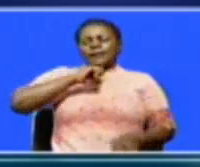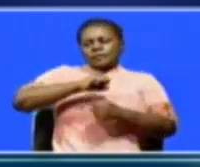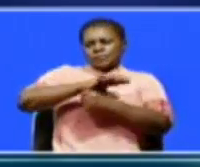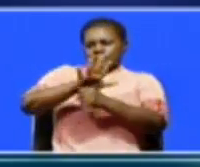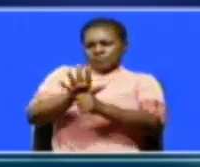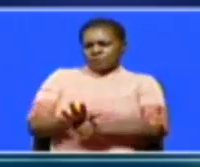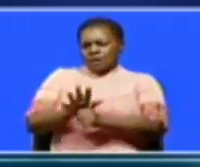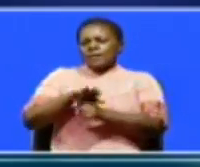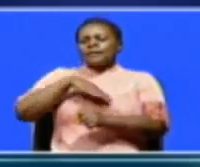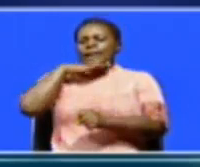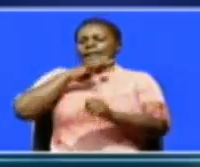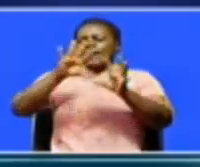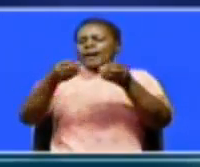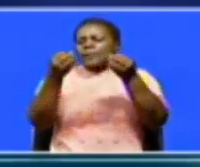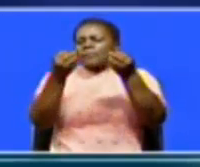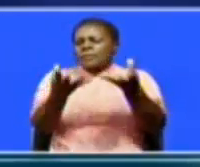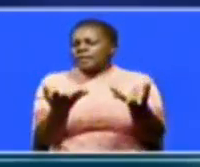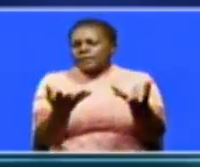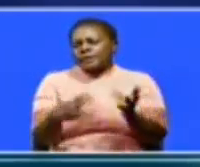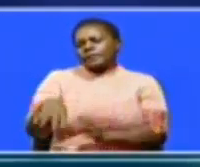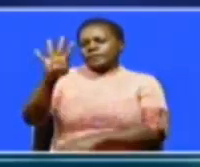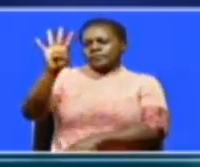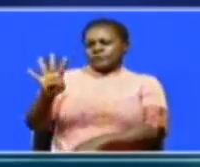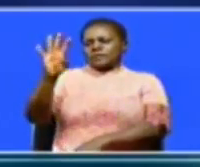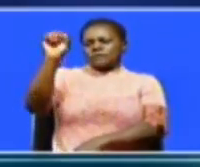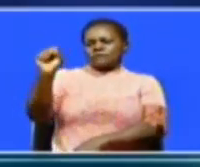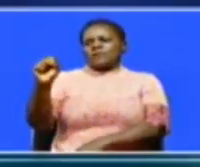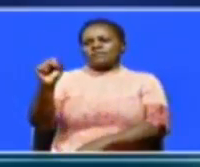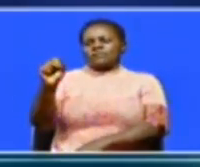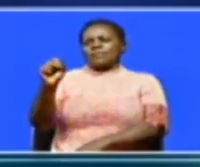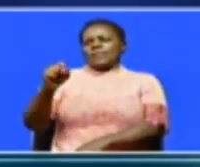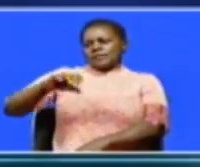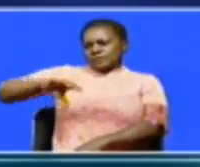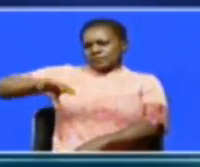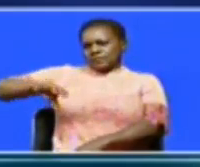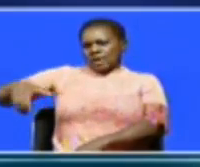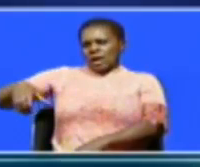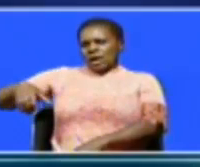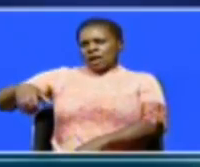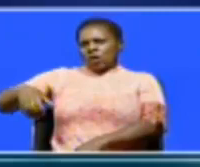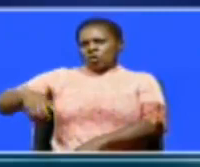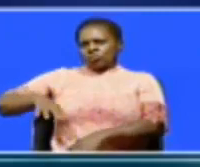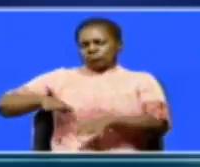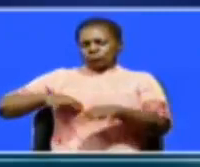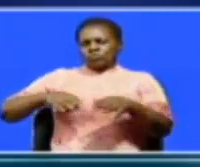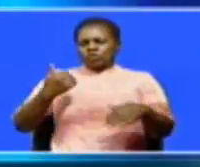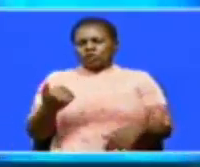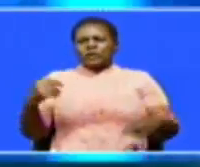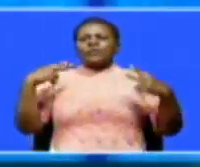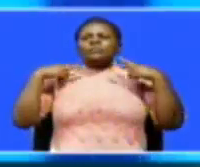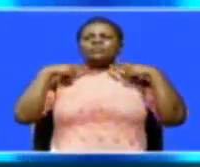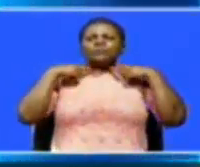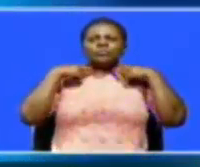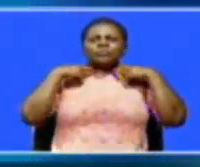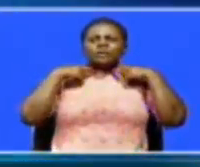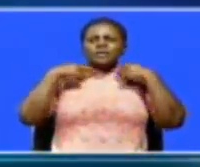Kenya na kufikisha jumla ya vifo 45. Huku jiji likisongamana na wanafunzi kukua manyumbani,